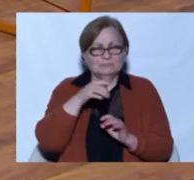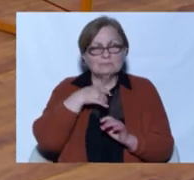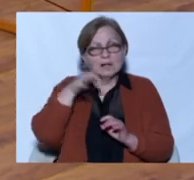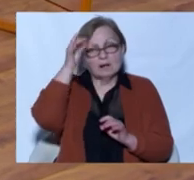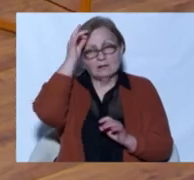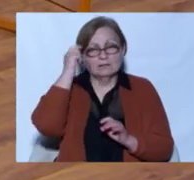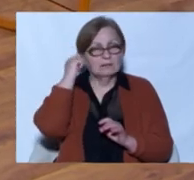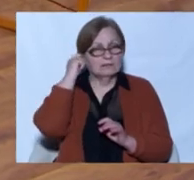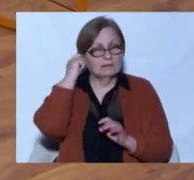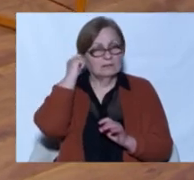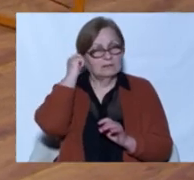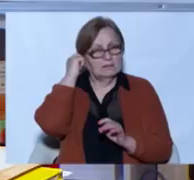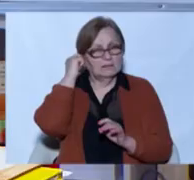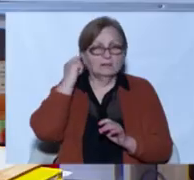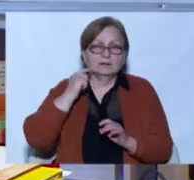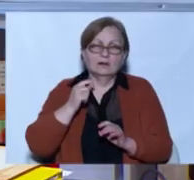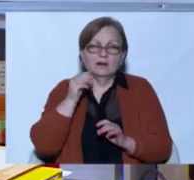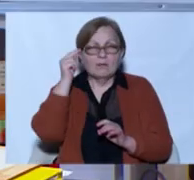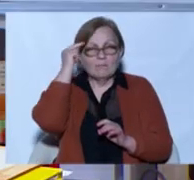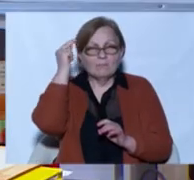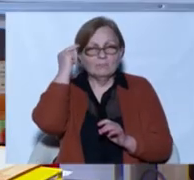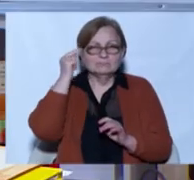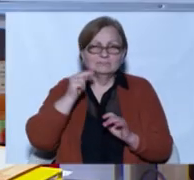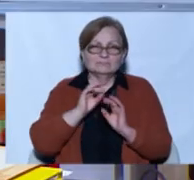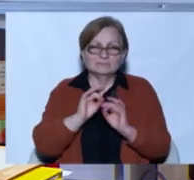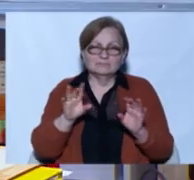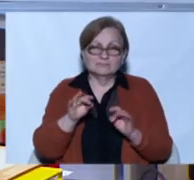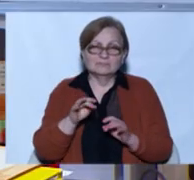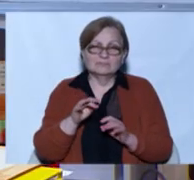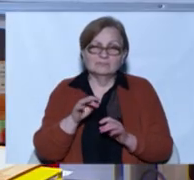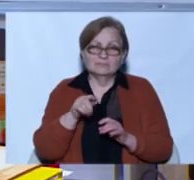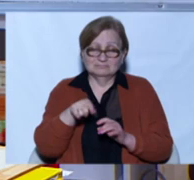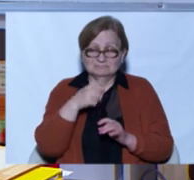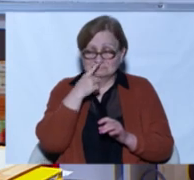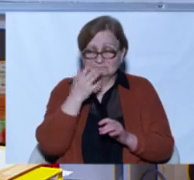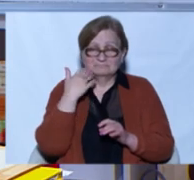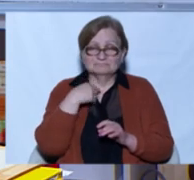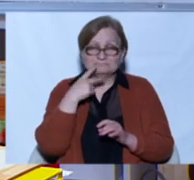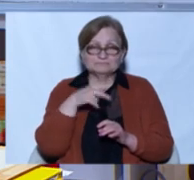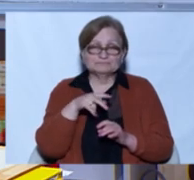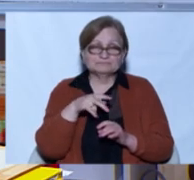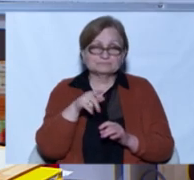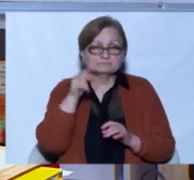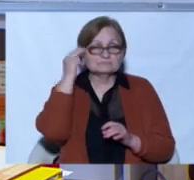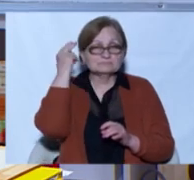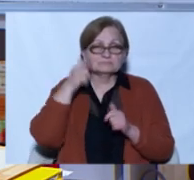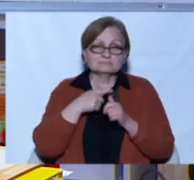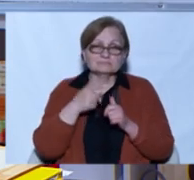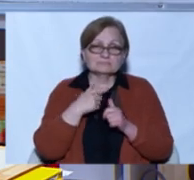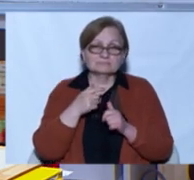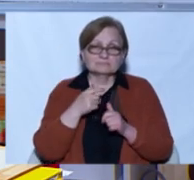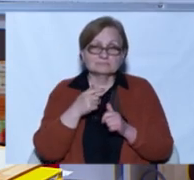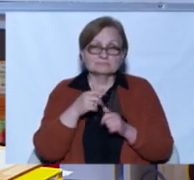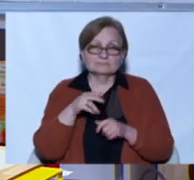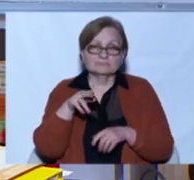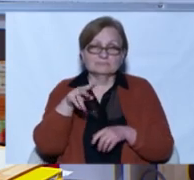გამახსენდა ერთი მულტფილმი, რომელიც ჩემმა 7 წლის ბიჭმა აღმოაჩენა ახლა ხანს და ამ მულტფილმს ჰქვია